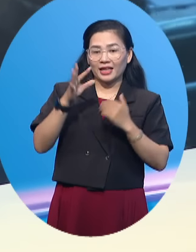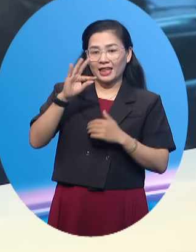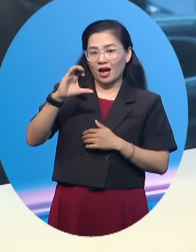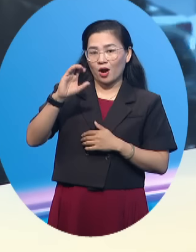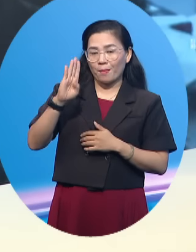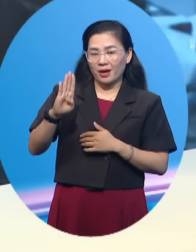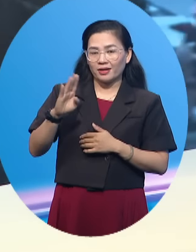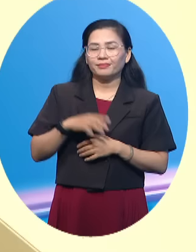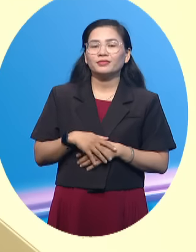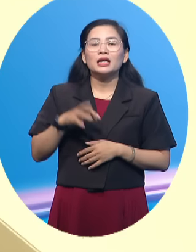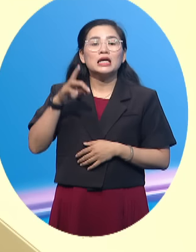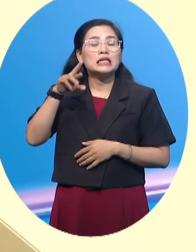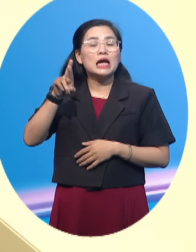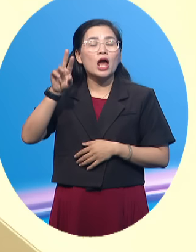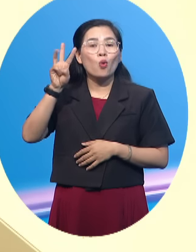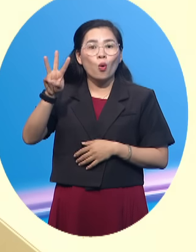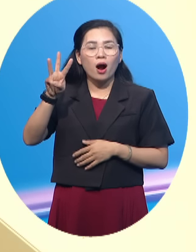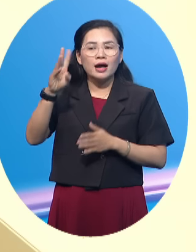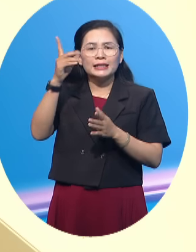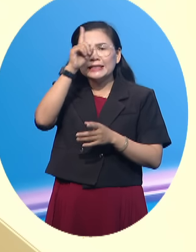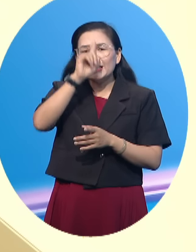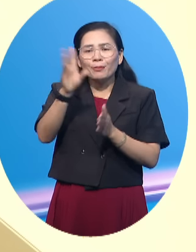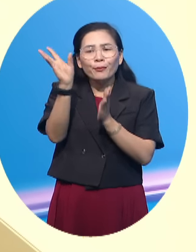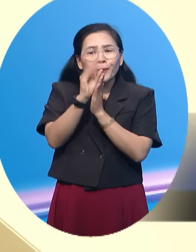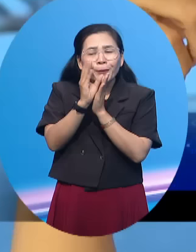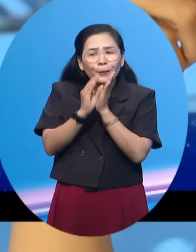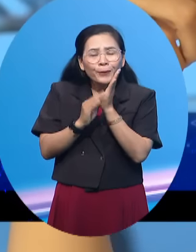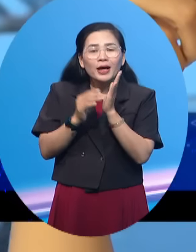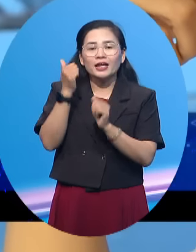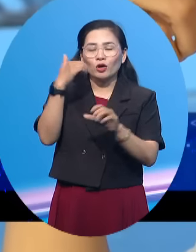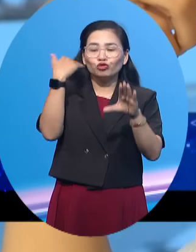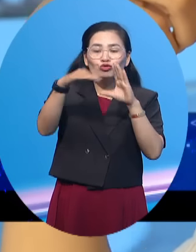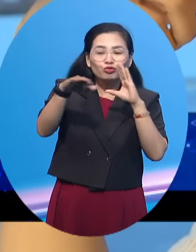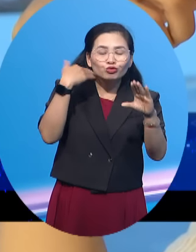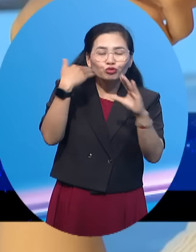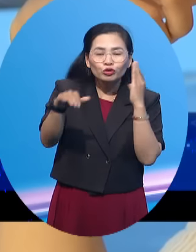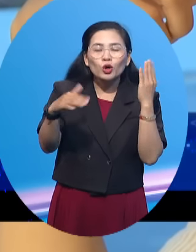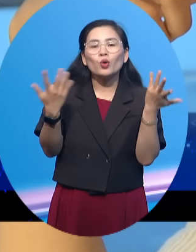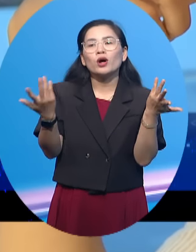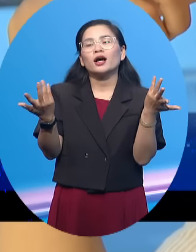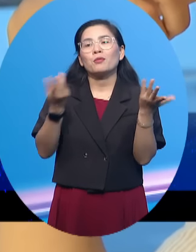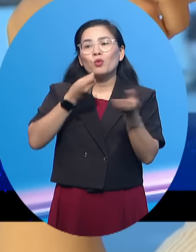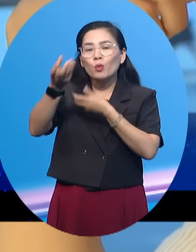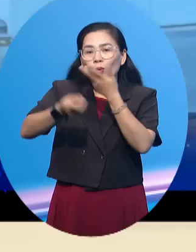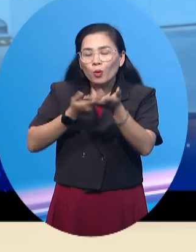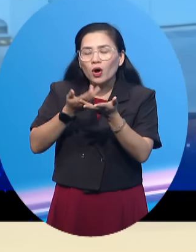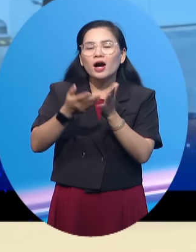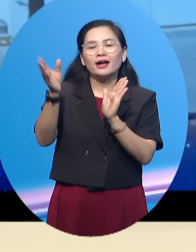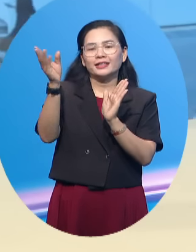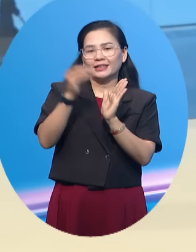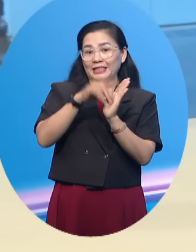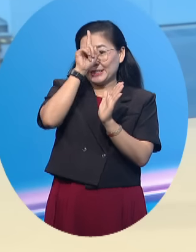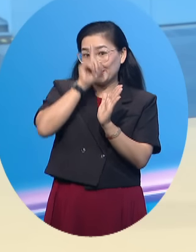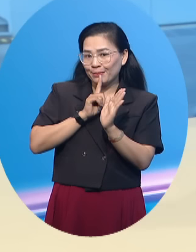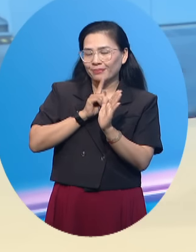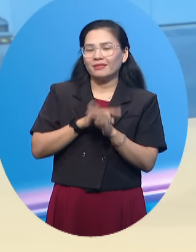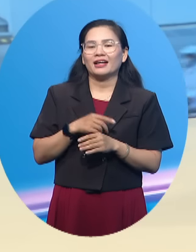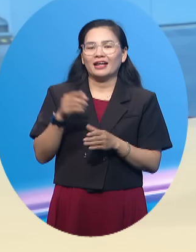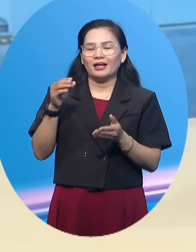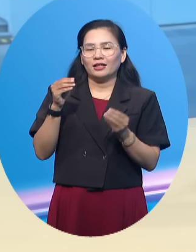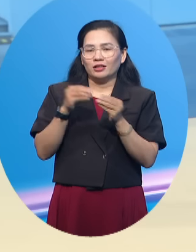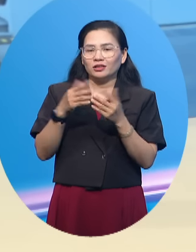Techcombank Rewards được tính điểm mọi lúc mọi nơi khi chi tiêu qua thẻ hoặc chuyển khoản qua ứng dụng Techcombank Mobile. Chỉ một điểm, Techcombank